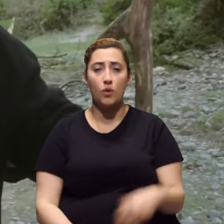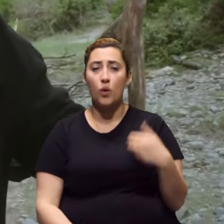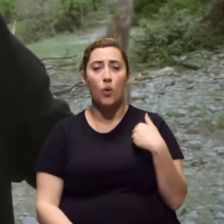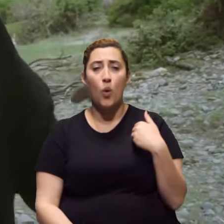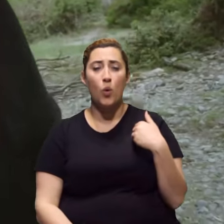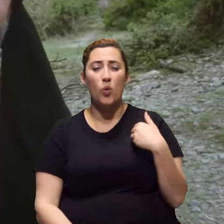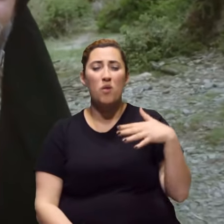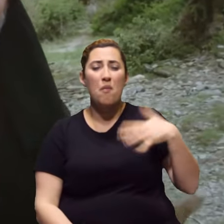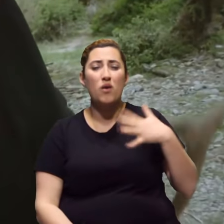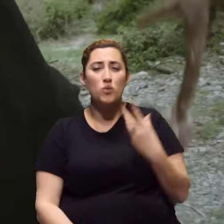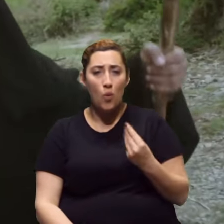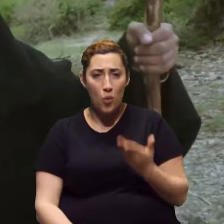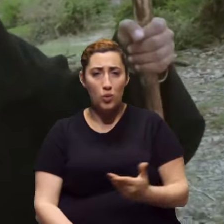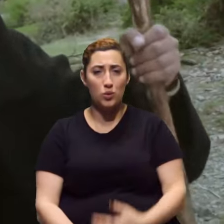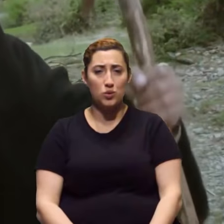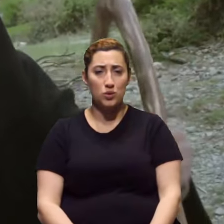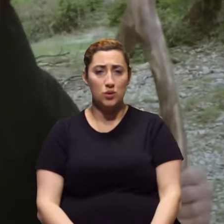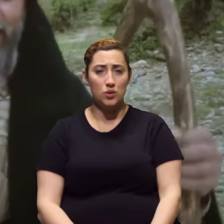Gönülde pas oturur.